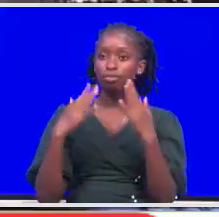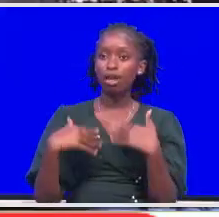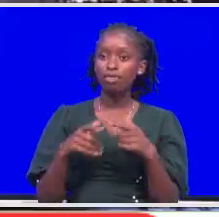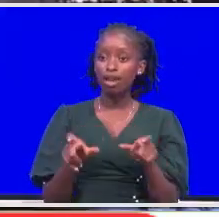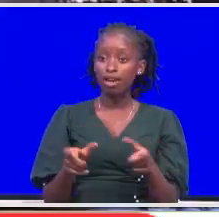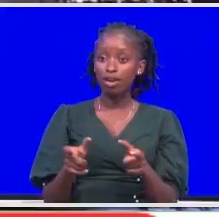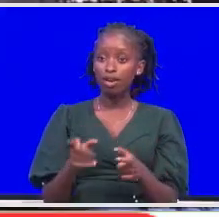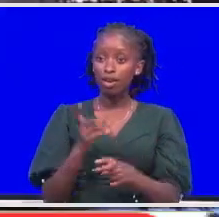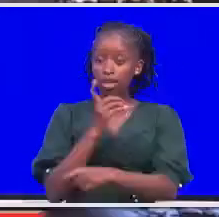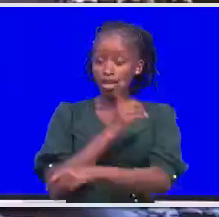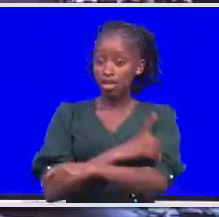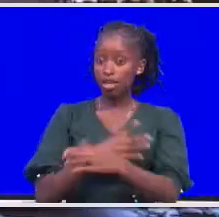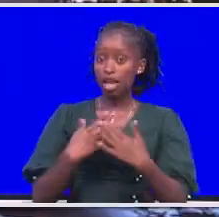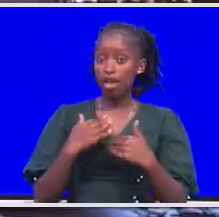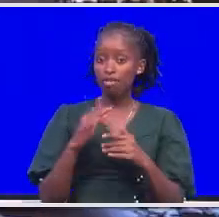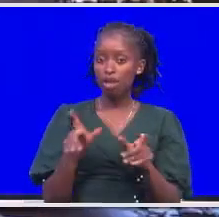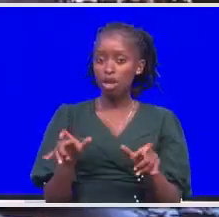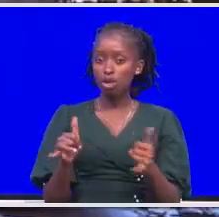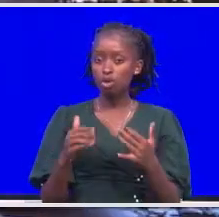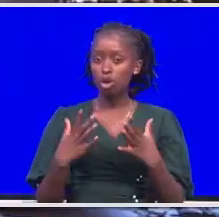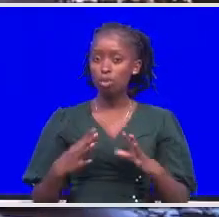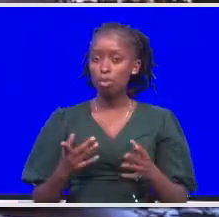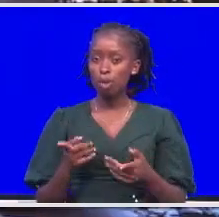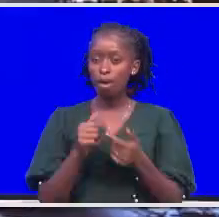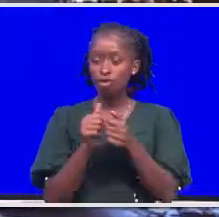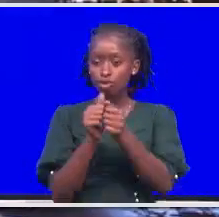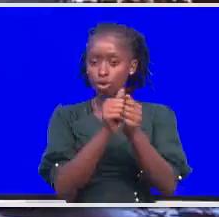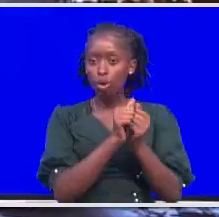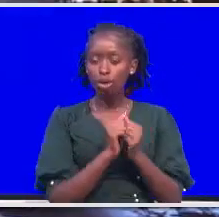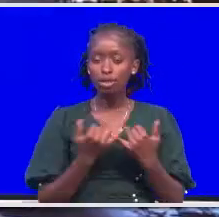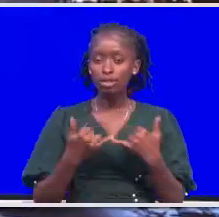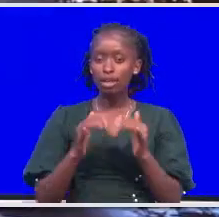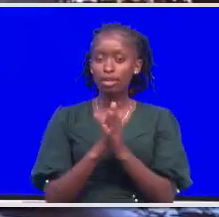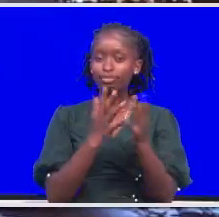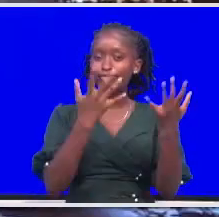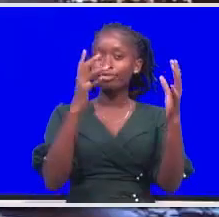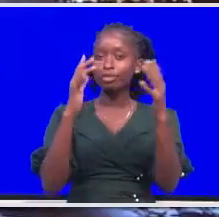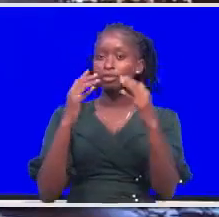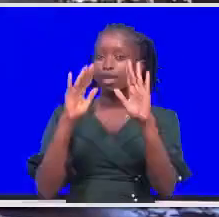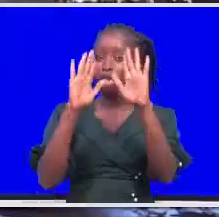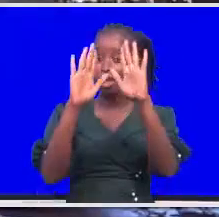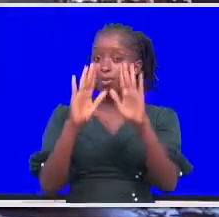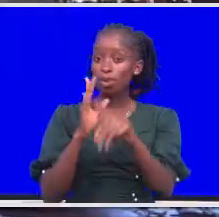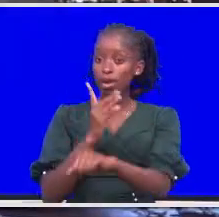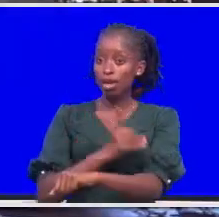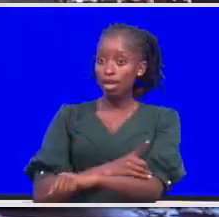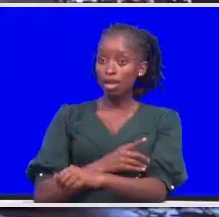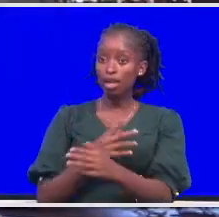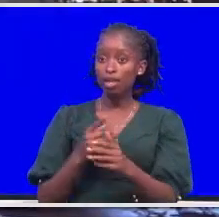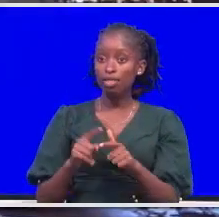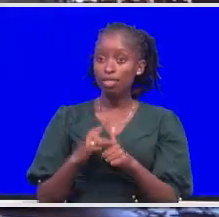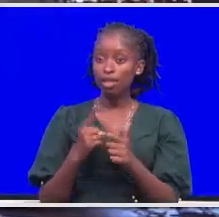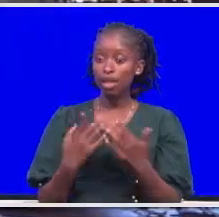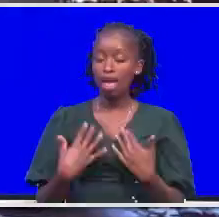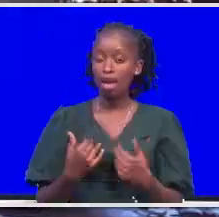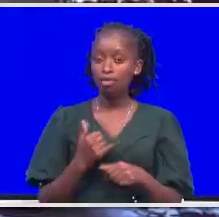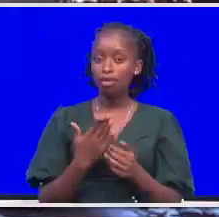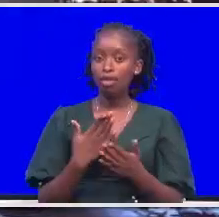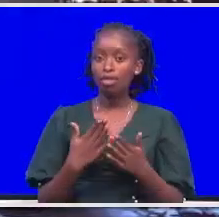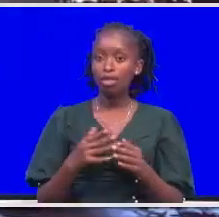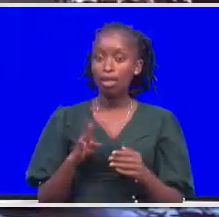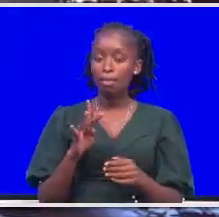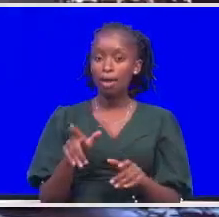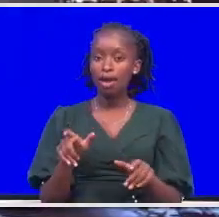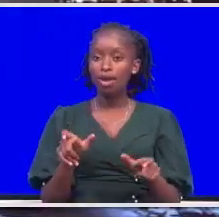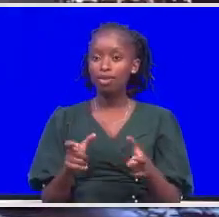Wanahabari waliburundika kote nchini kuadhimisha siku hii muhimu, ikiwa ni pamoja na wanahabari wa kituo tajika cha Radio